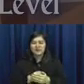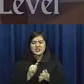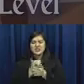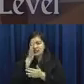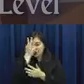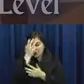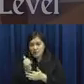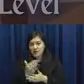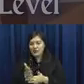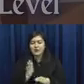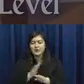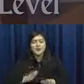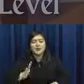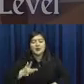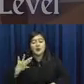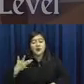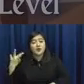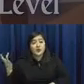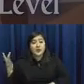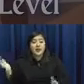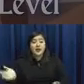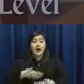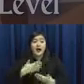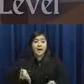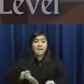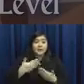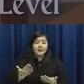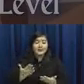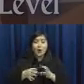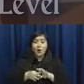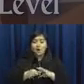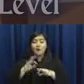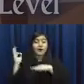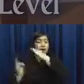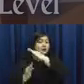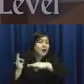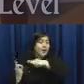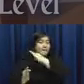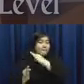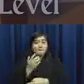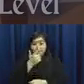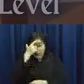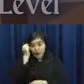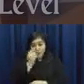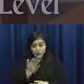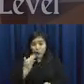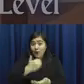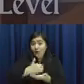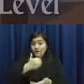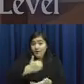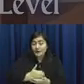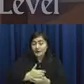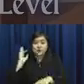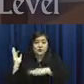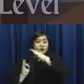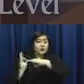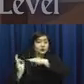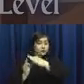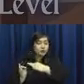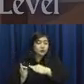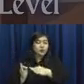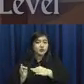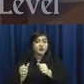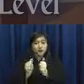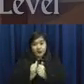mo nararamdaman yung kasiyahan ng salitang fellowship kasi mismo ikaw ay umiiwas sa fellowship ng mga tatay dito